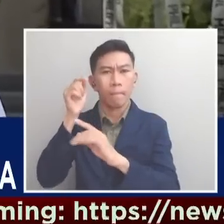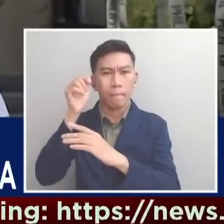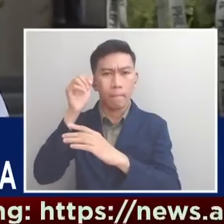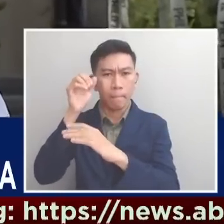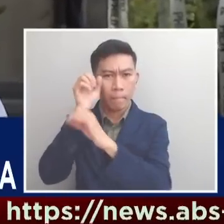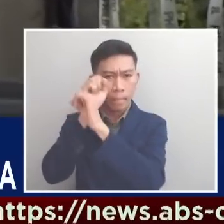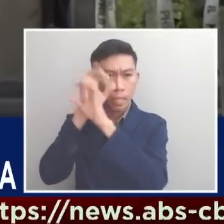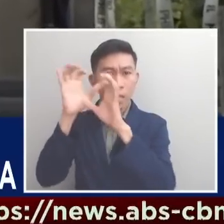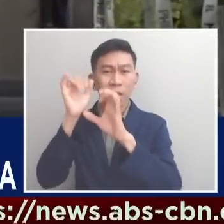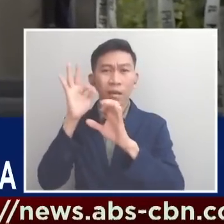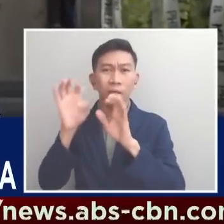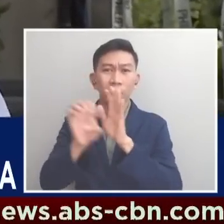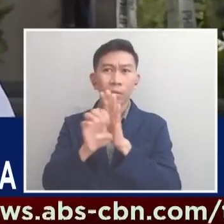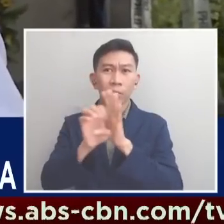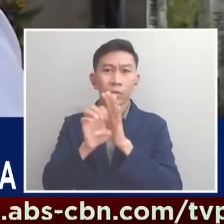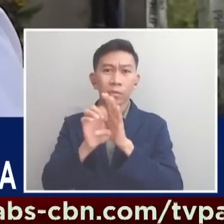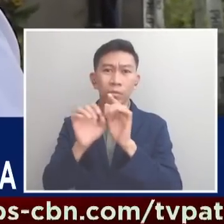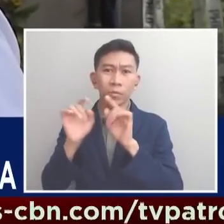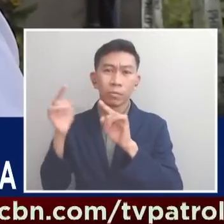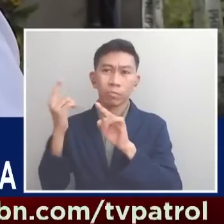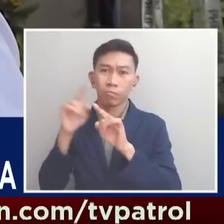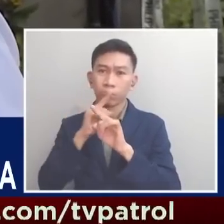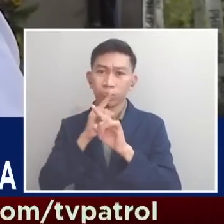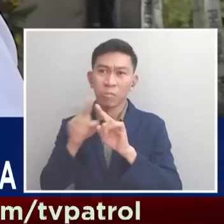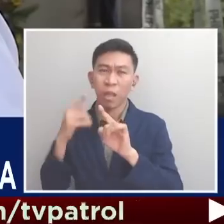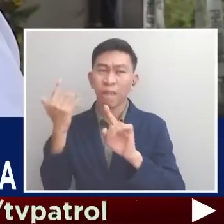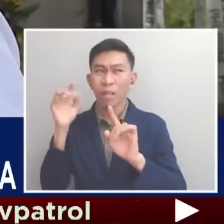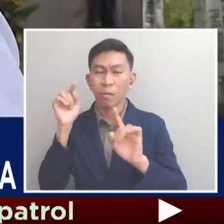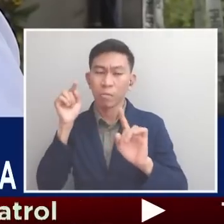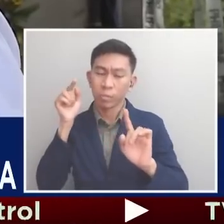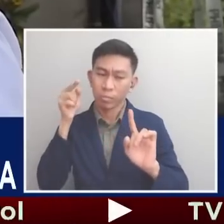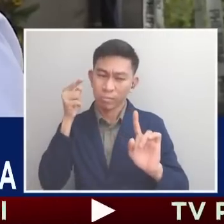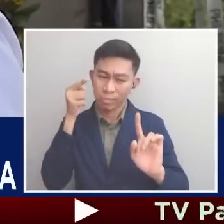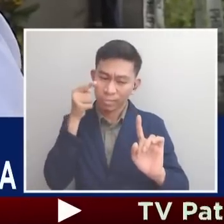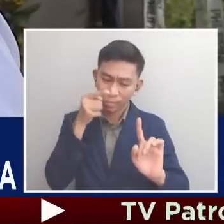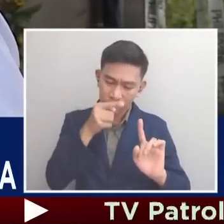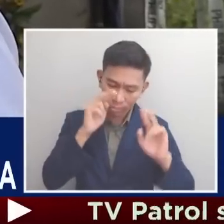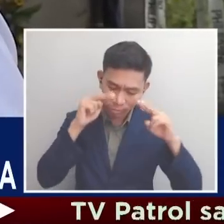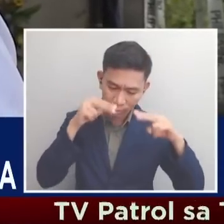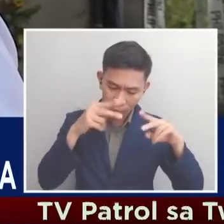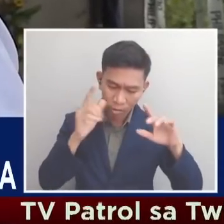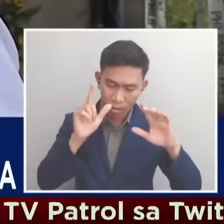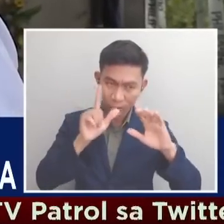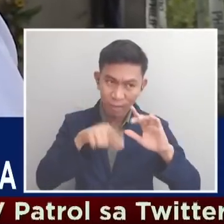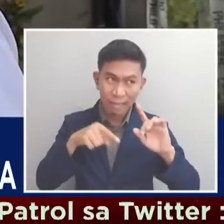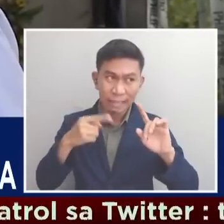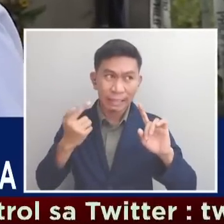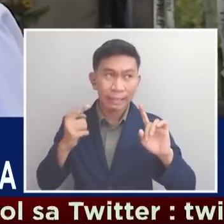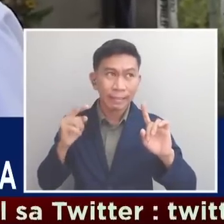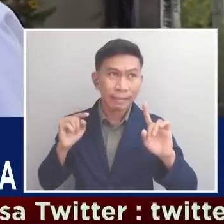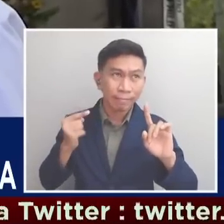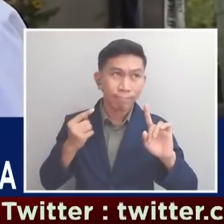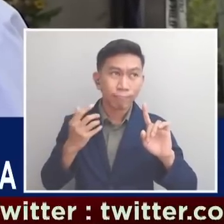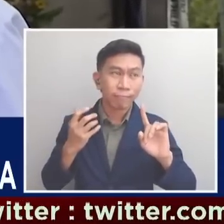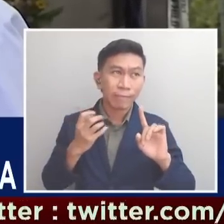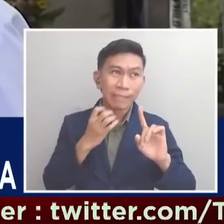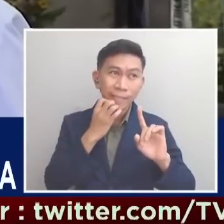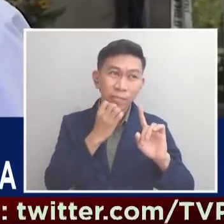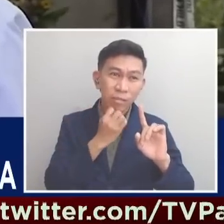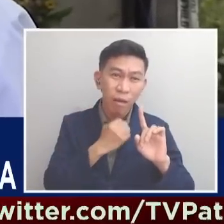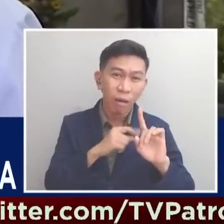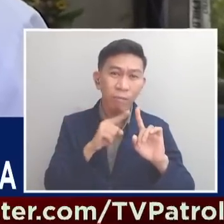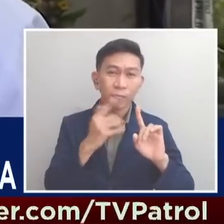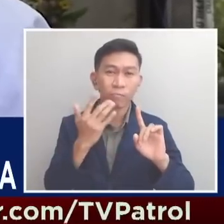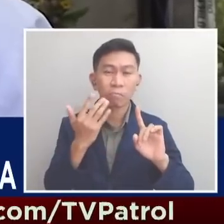prisoner ng ambition, darating yung point na at all cost, you will try to get that thing you want to have. And sometimes, sabi niya, you're